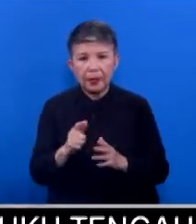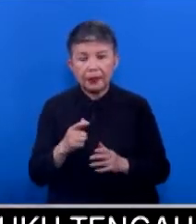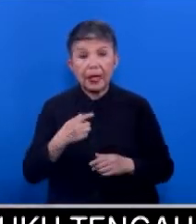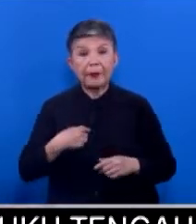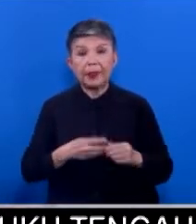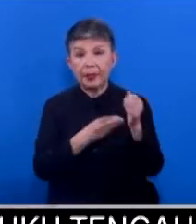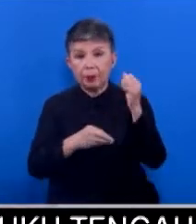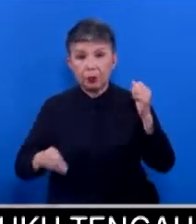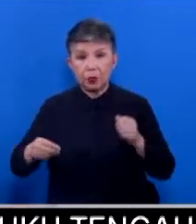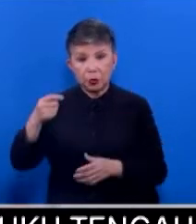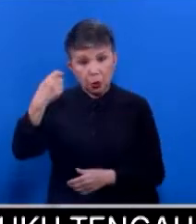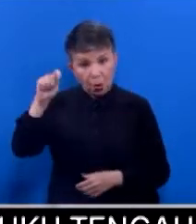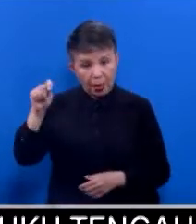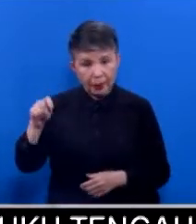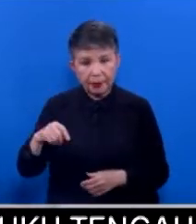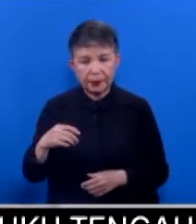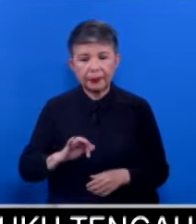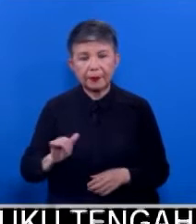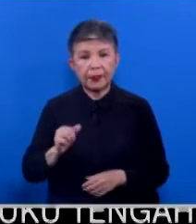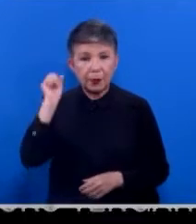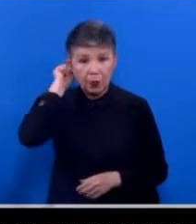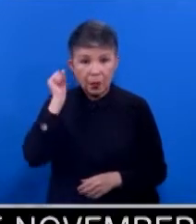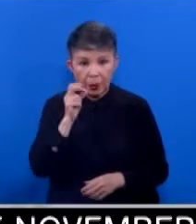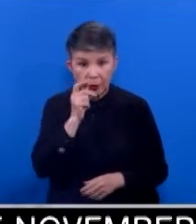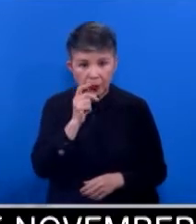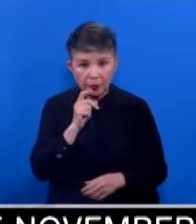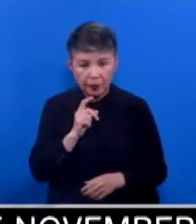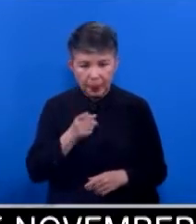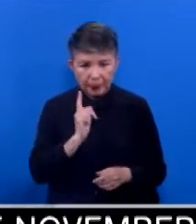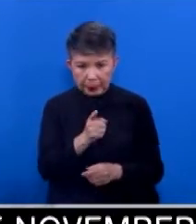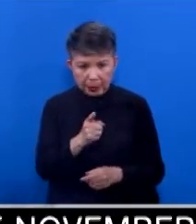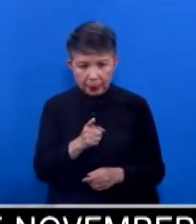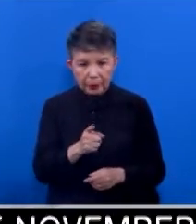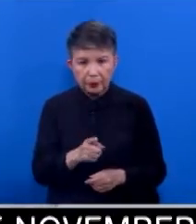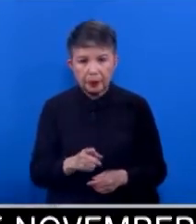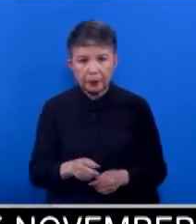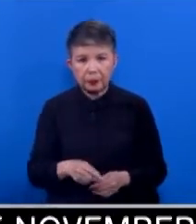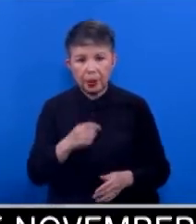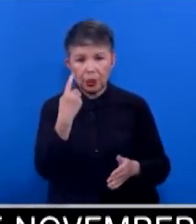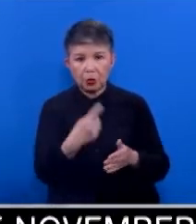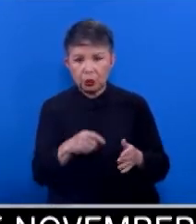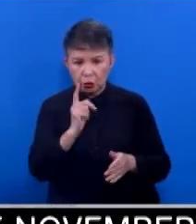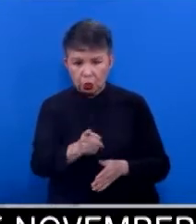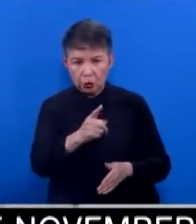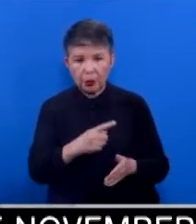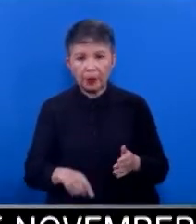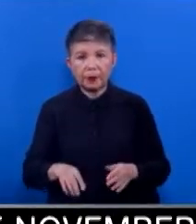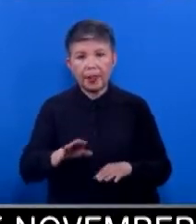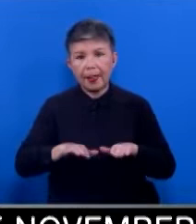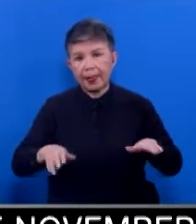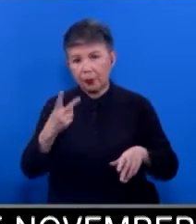sekolah akan orang tua bersama-sama akan mengambil tindakan memberikan skors kepada anak